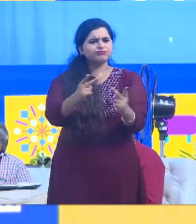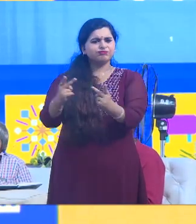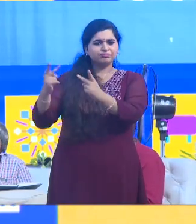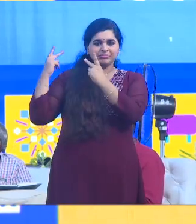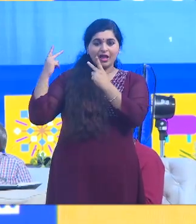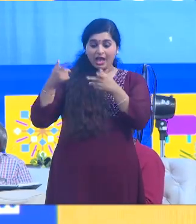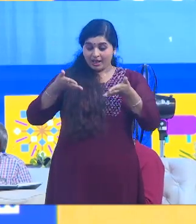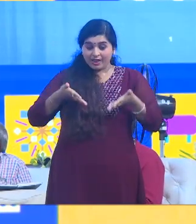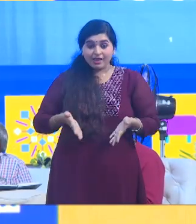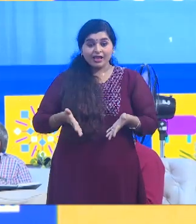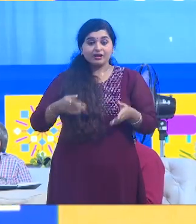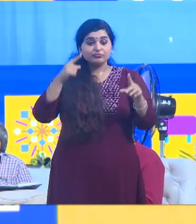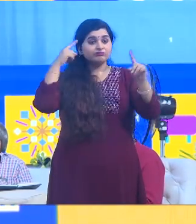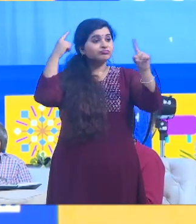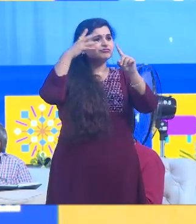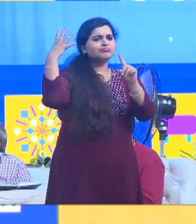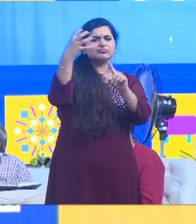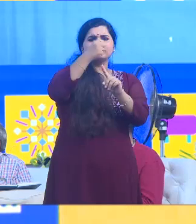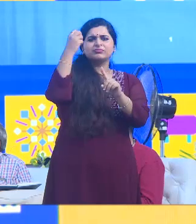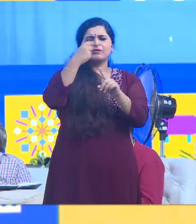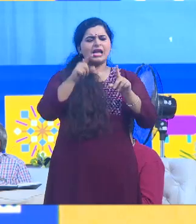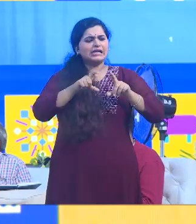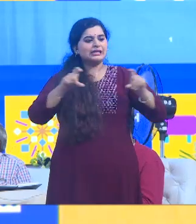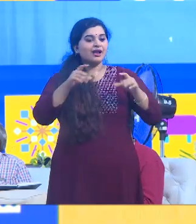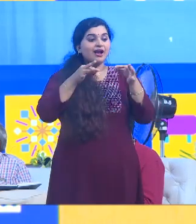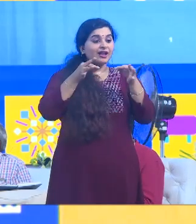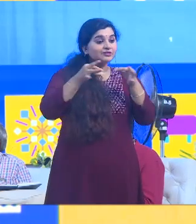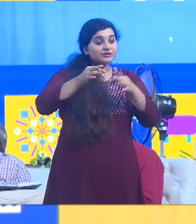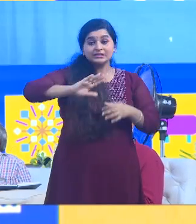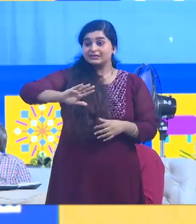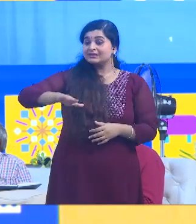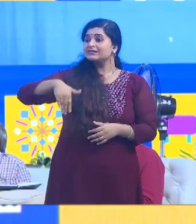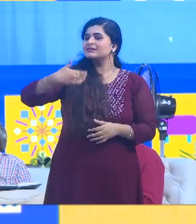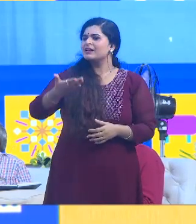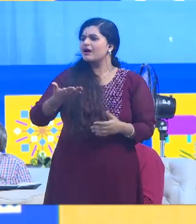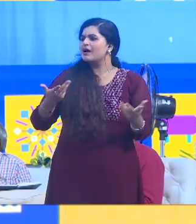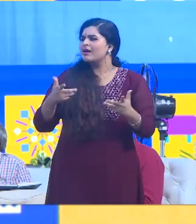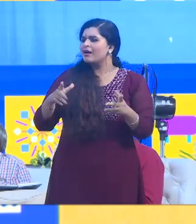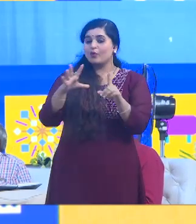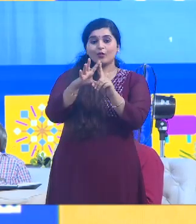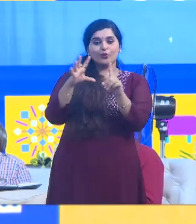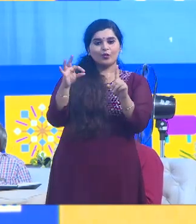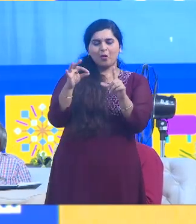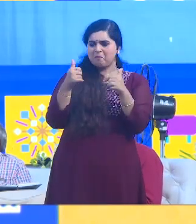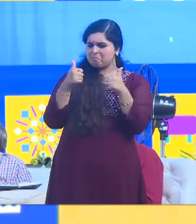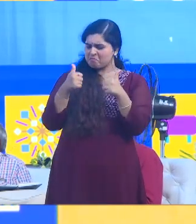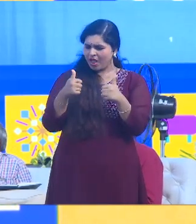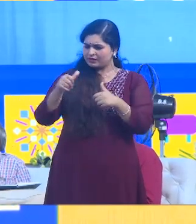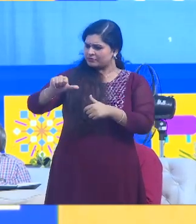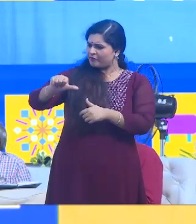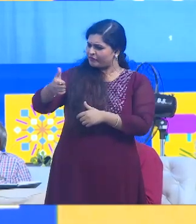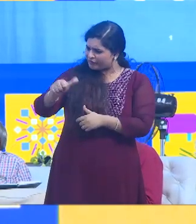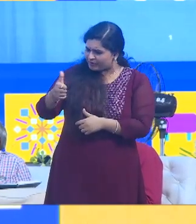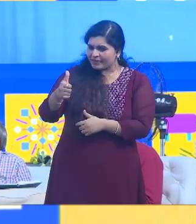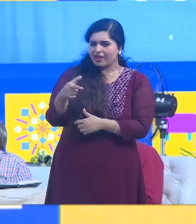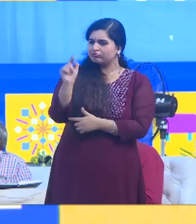നേട്ടങ്ങളും കൃത്യമായിട്ട് നിർവചിച്ചുകൊണ്ട് നാളെയെക്കുറിച്ചുള്ള ചിന്തകൾ, സുചിന്തിതമായിട്ടുള്ള അഭിപ്രായങ്ങൾ അവ